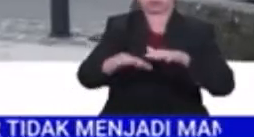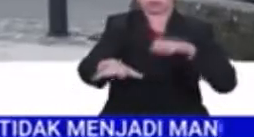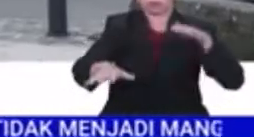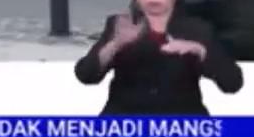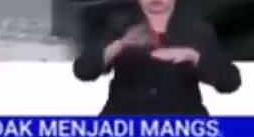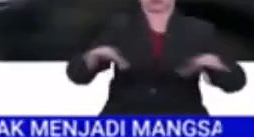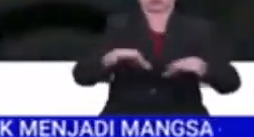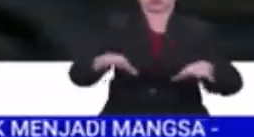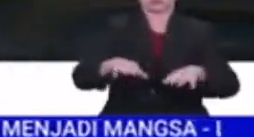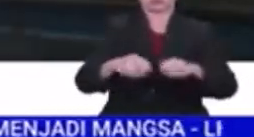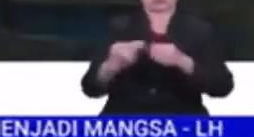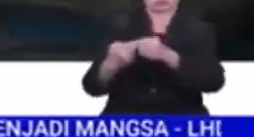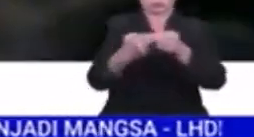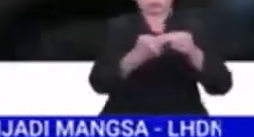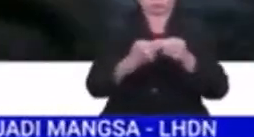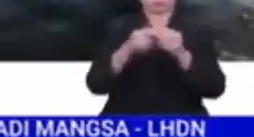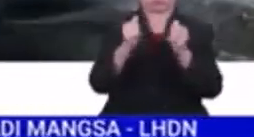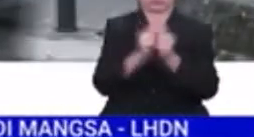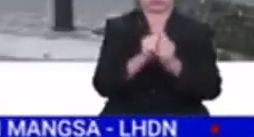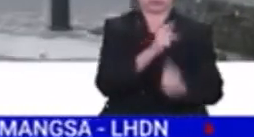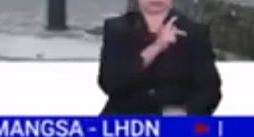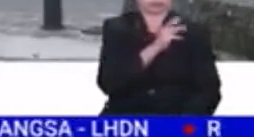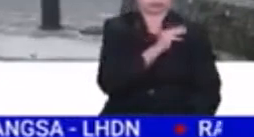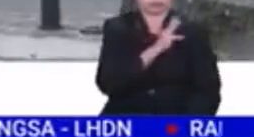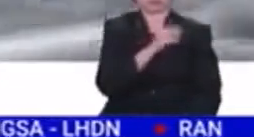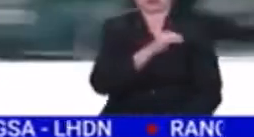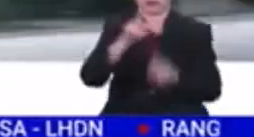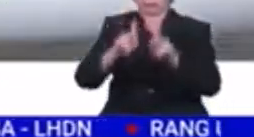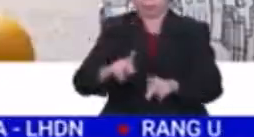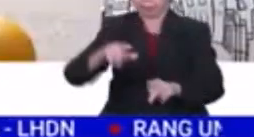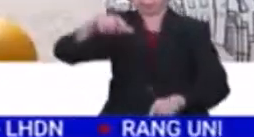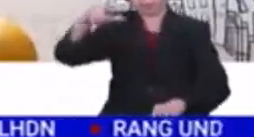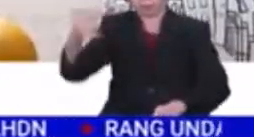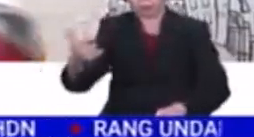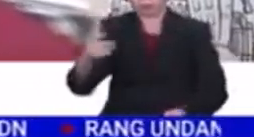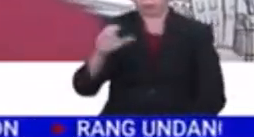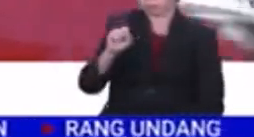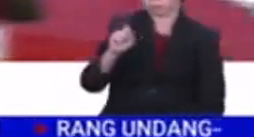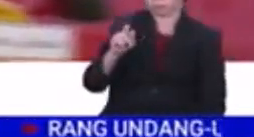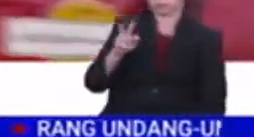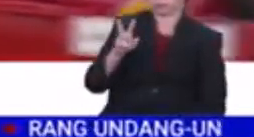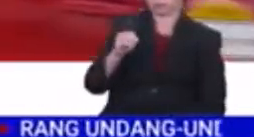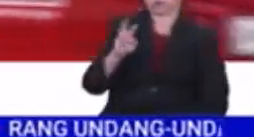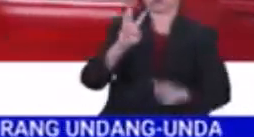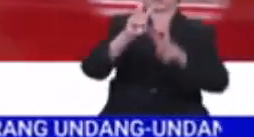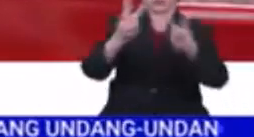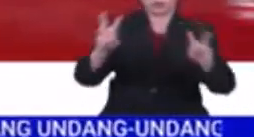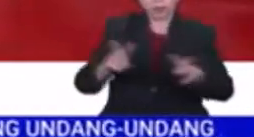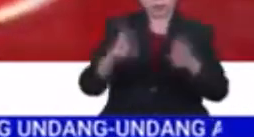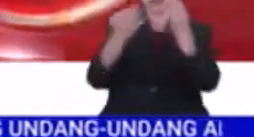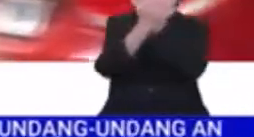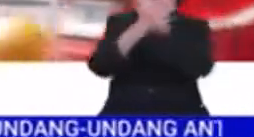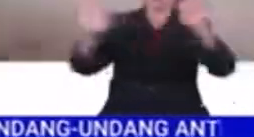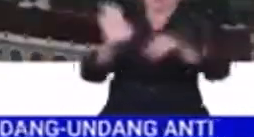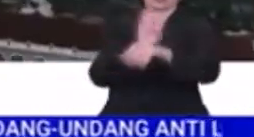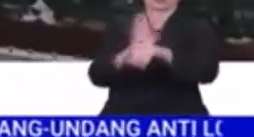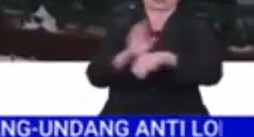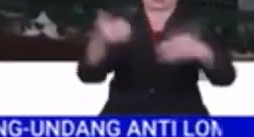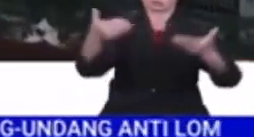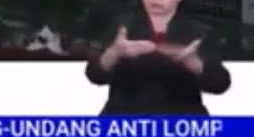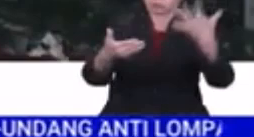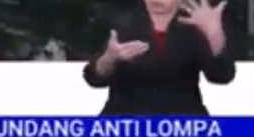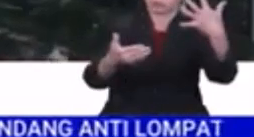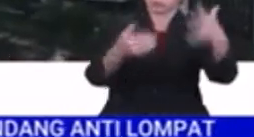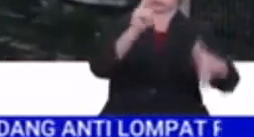dijalankan secara bersepadu dengan kemesraan dan pihak lain skin wilayah bebas Berniaga diperkenalkan pada 15 Nov